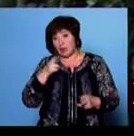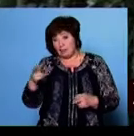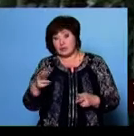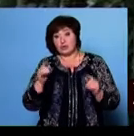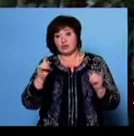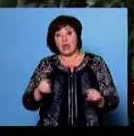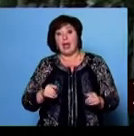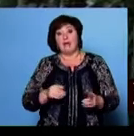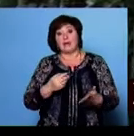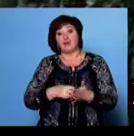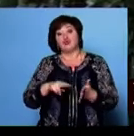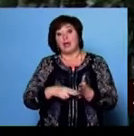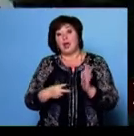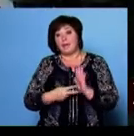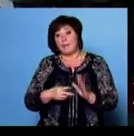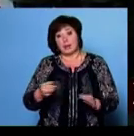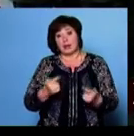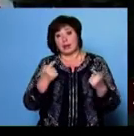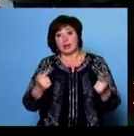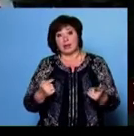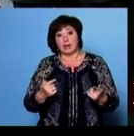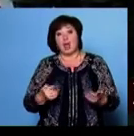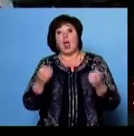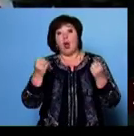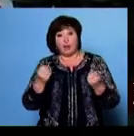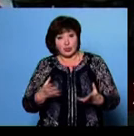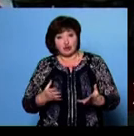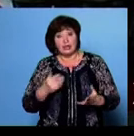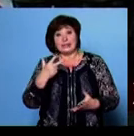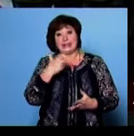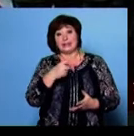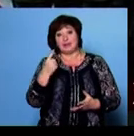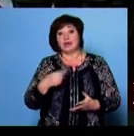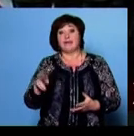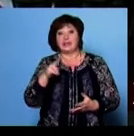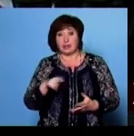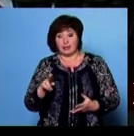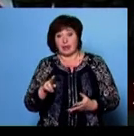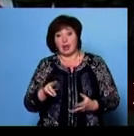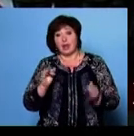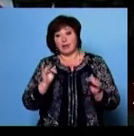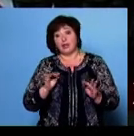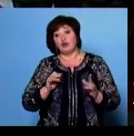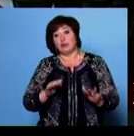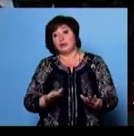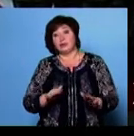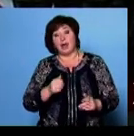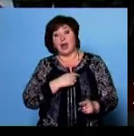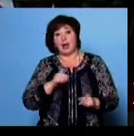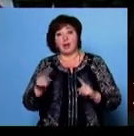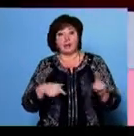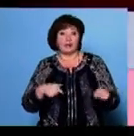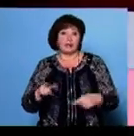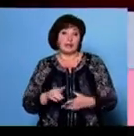разработки представляют интересы для Минобороны. Окончится призыв 31 декабря. В комиссариате работает горячая линия. Телефон на